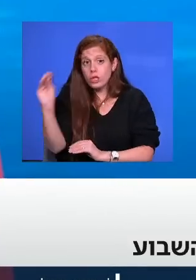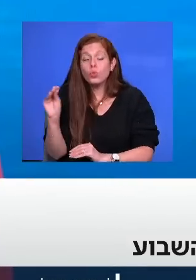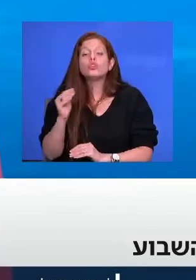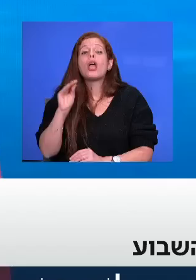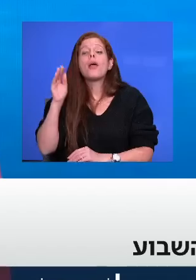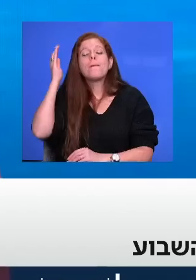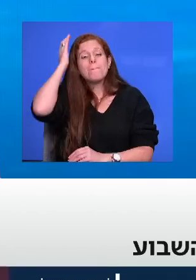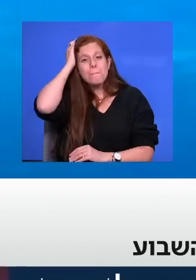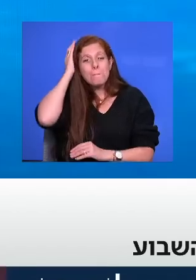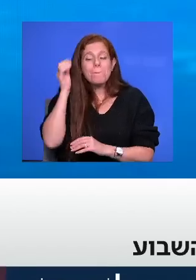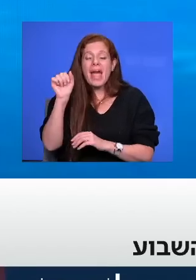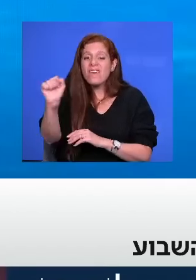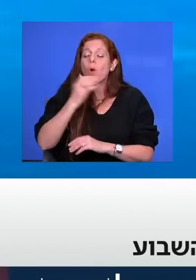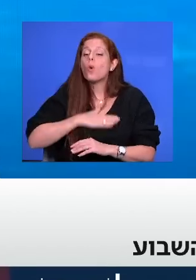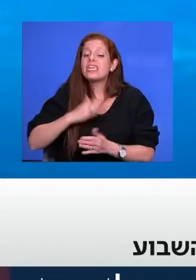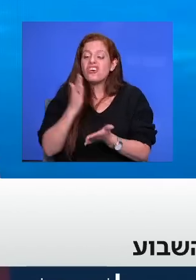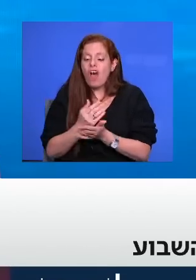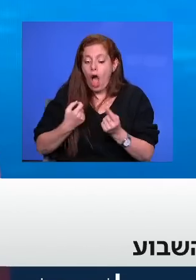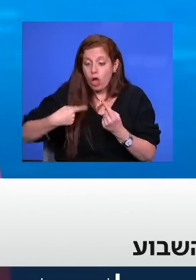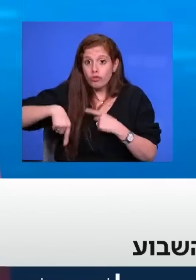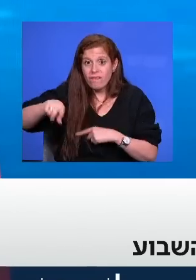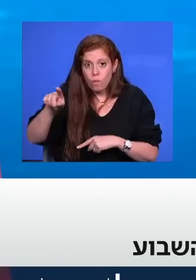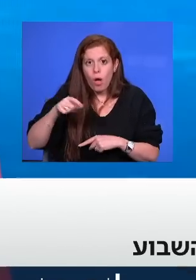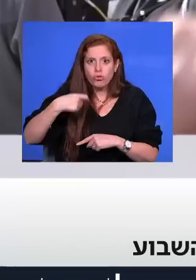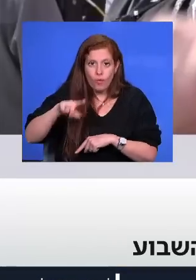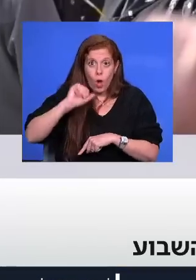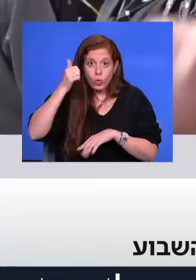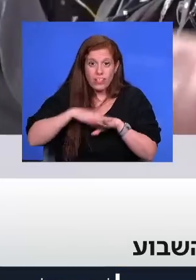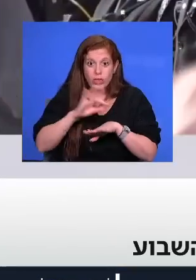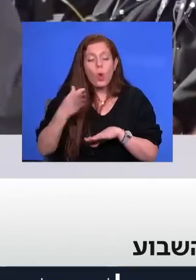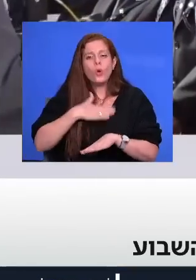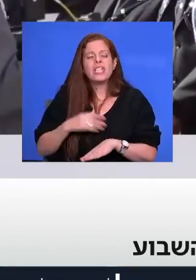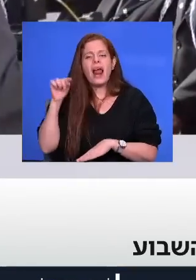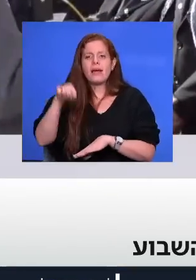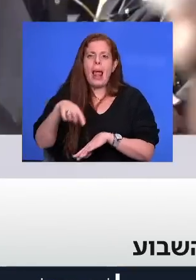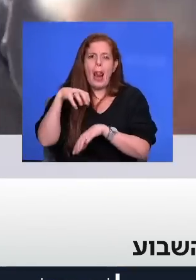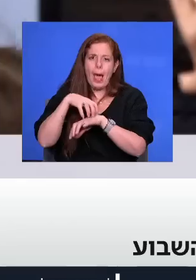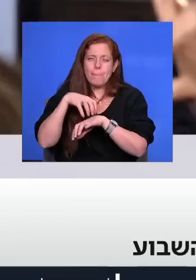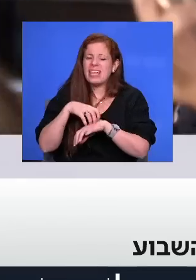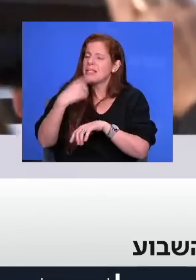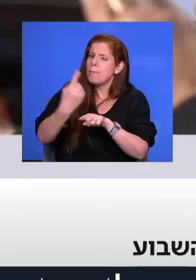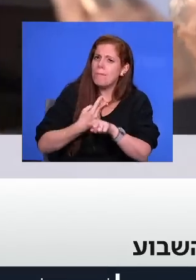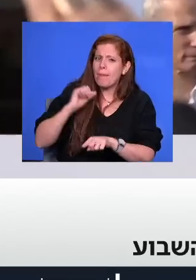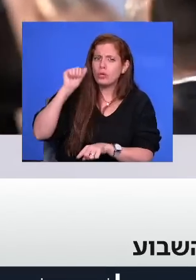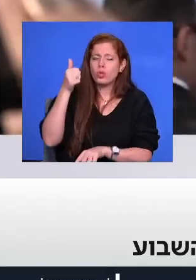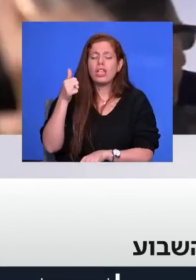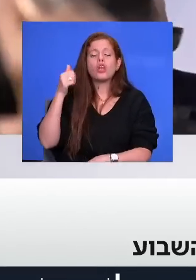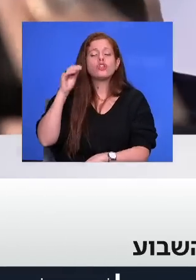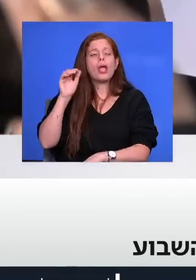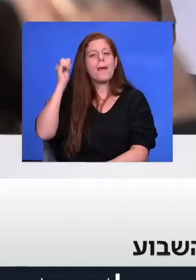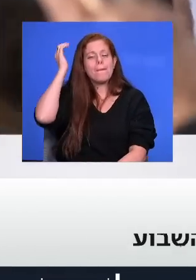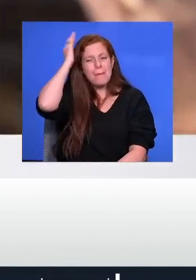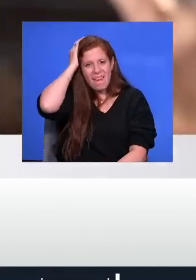להר הבית כבר השבוע הראשון לתפקידו. מדובר בפעם הראשונה שבן גביר יעלה להר הבית